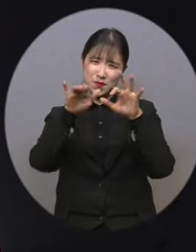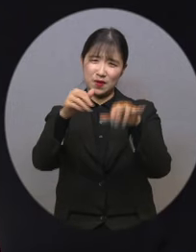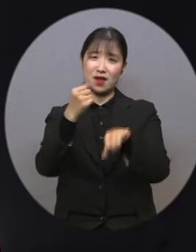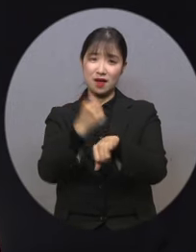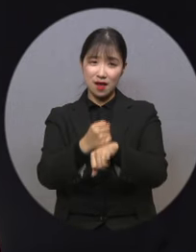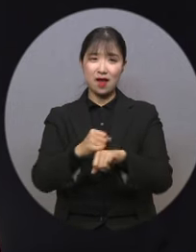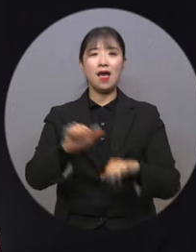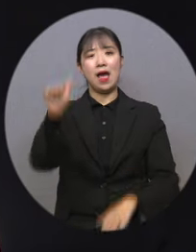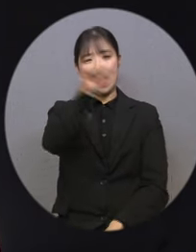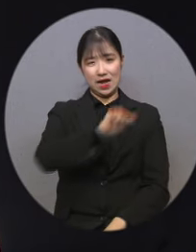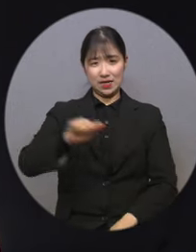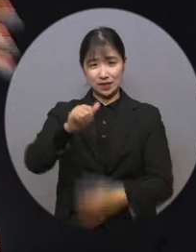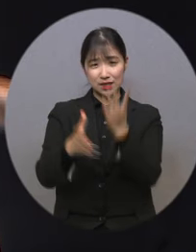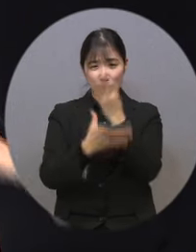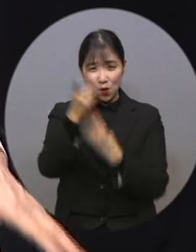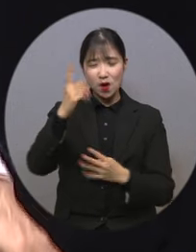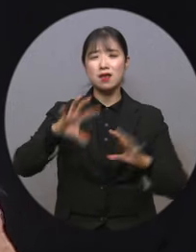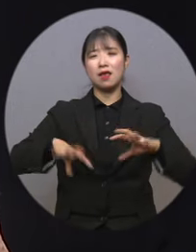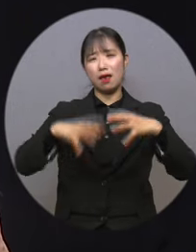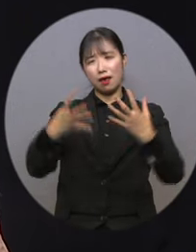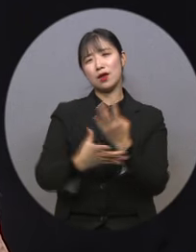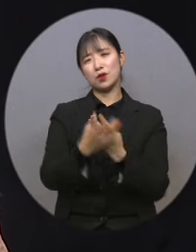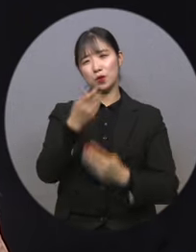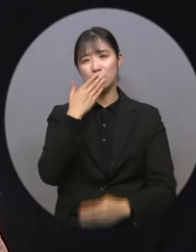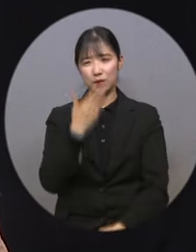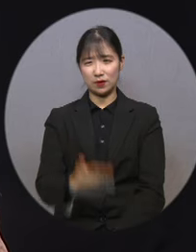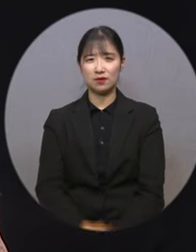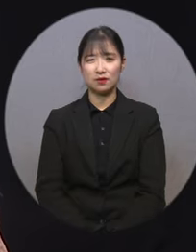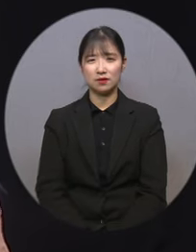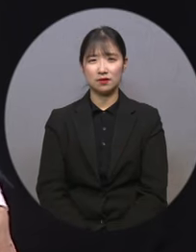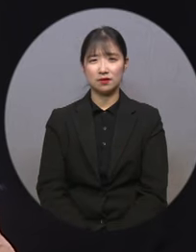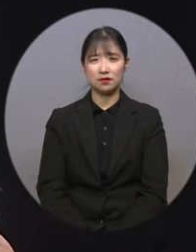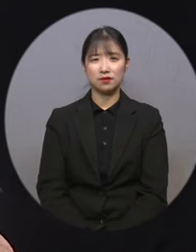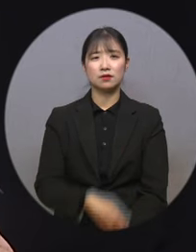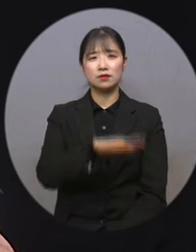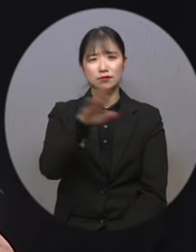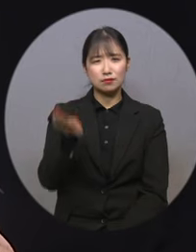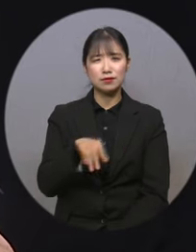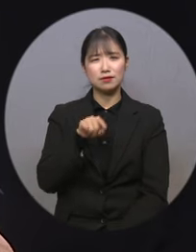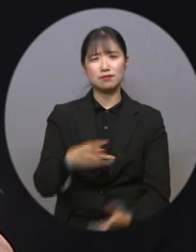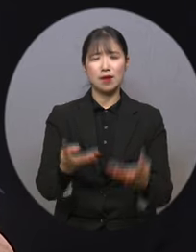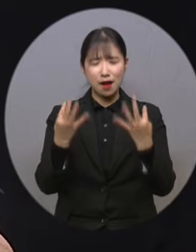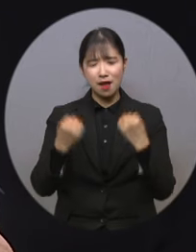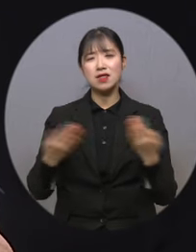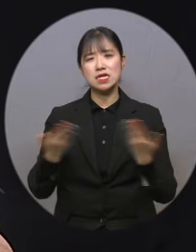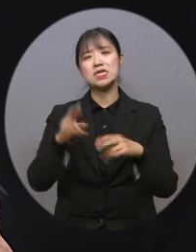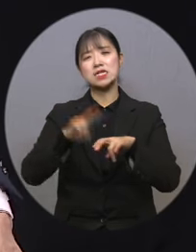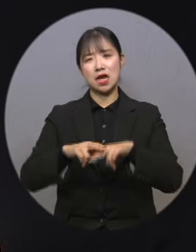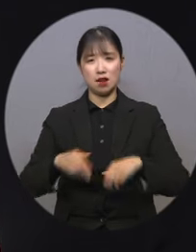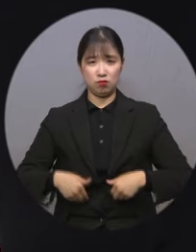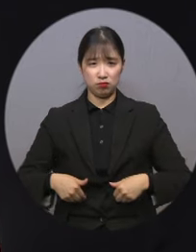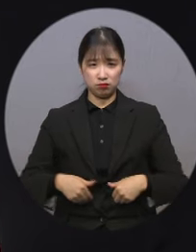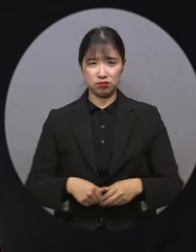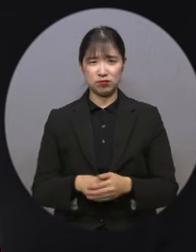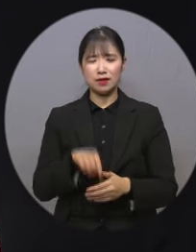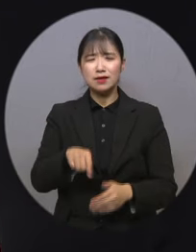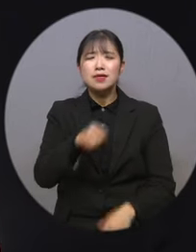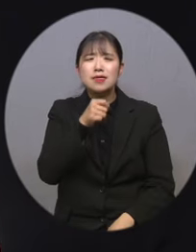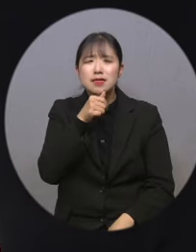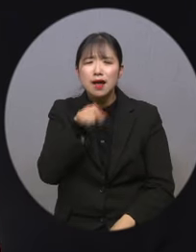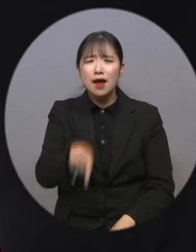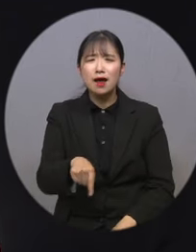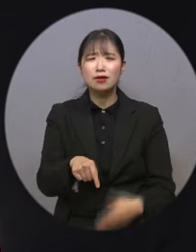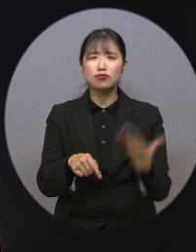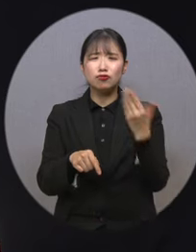아시아가 통일되고 세계가 나중에 통일됩니다. 그래서 우리는 그 많은 일자리가 필요한 거야. 이 좁은 남한의 이